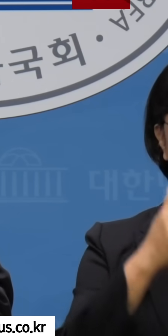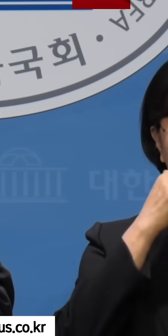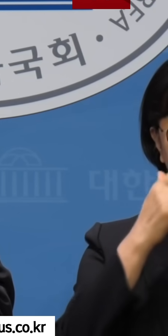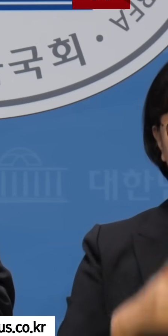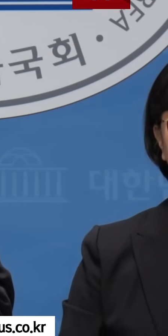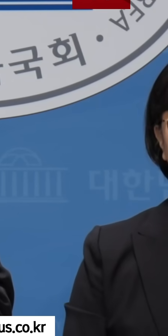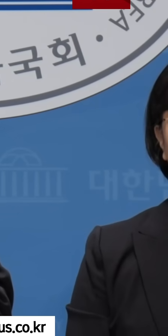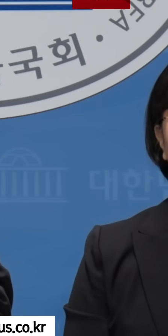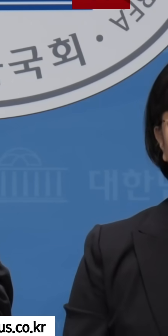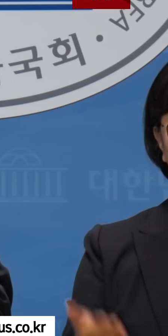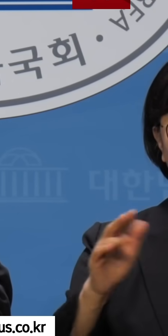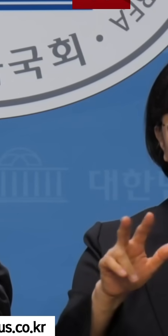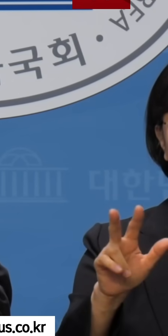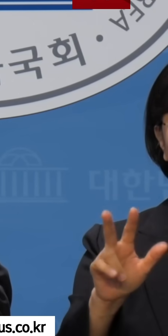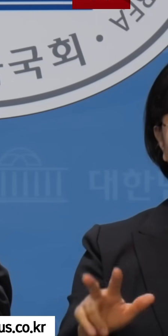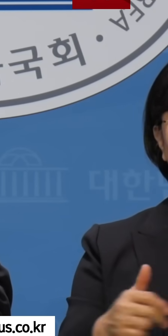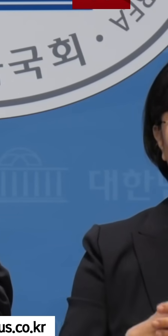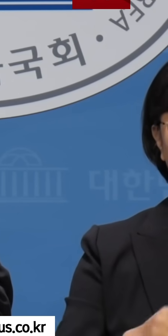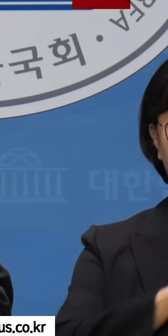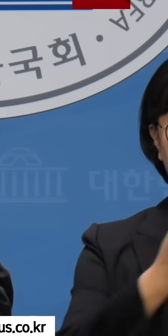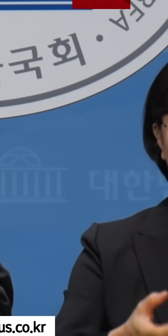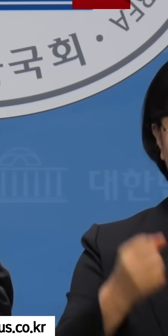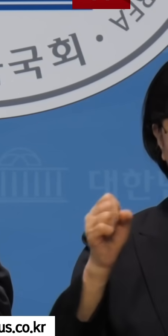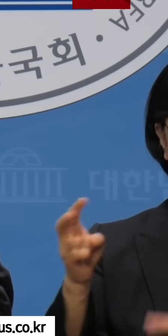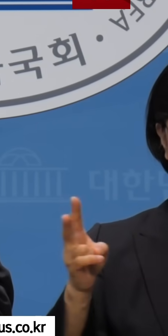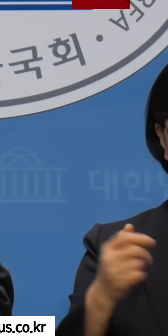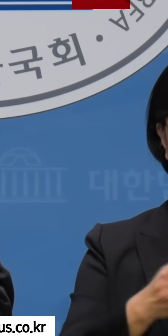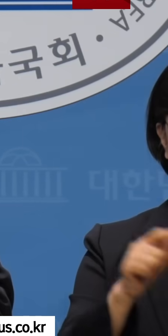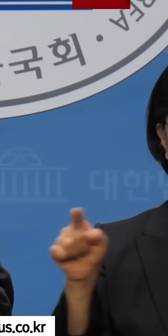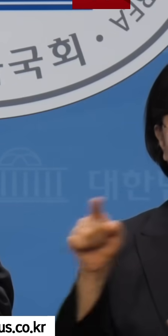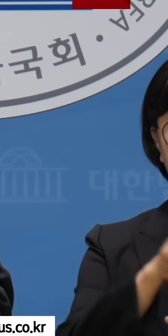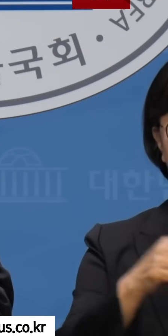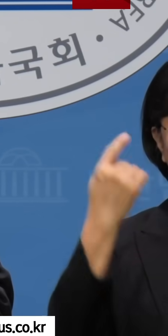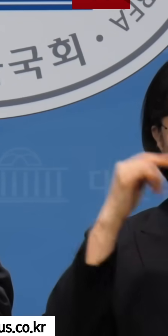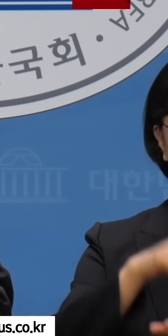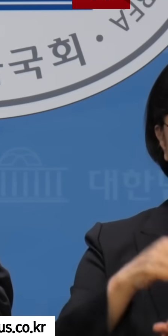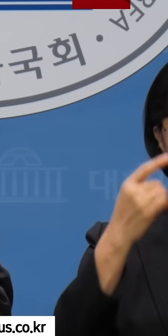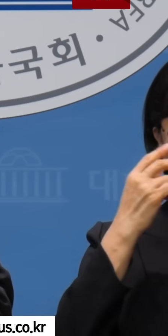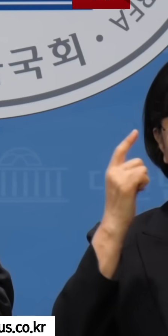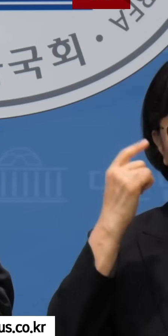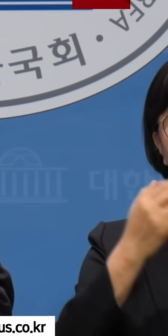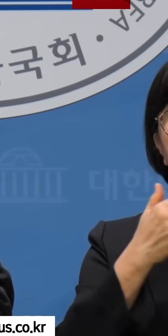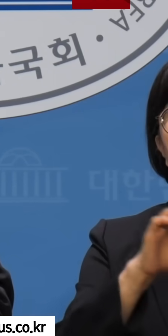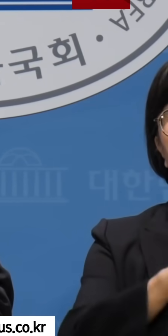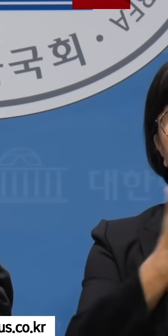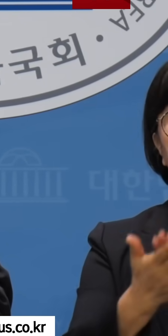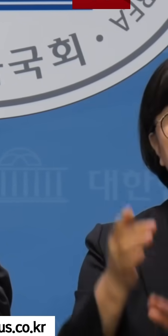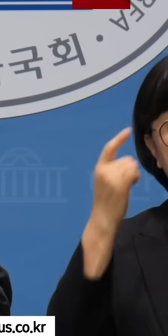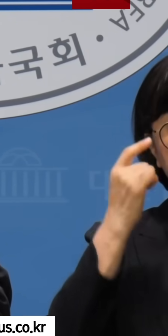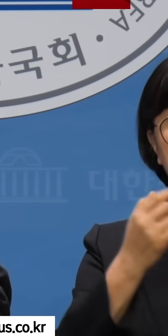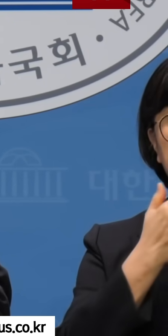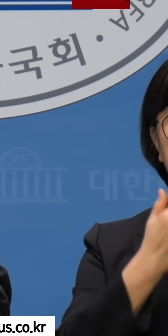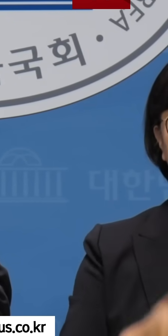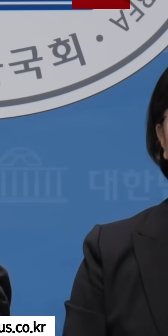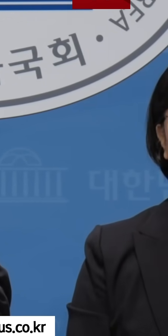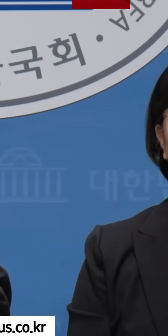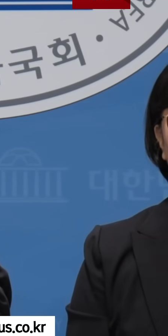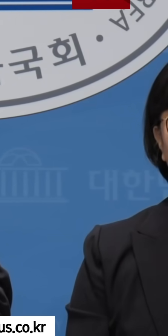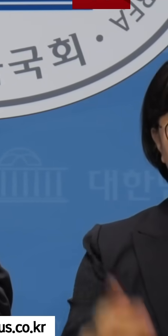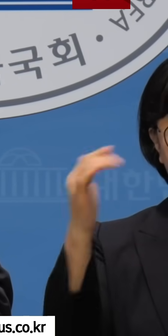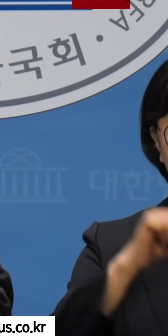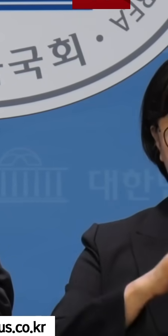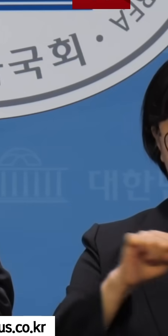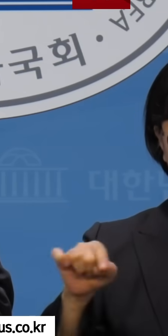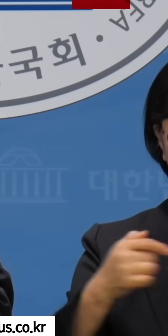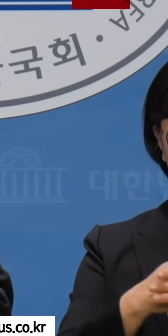못했습니다. 그러나 지금 기득권 양당 정치는 모두 반성할 생각도 변화할 의지도 없습니다. 한국